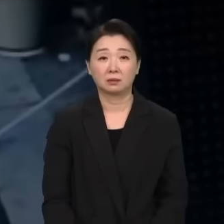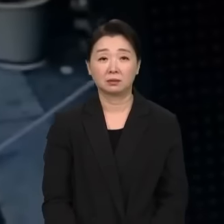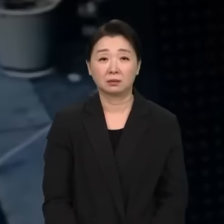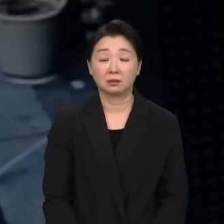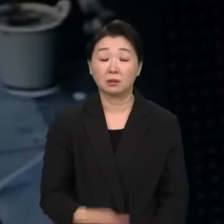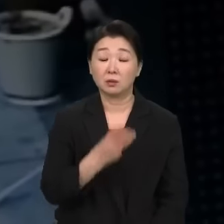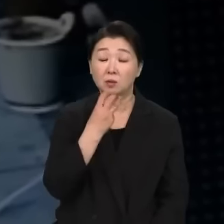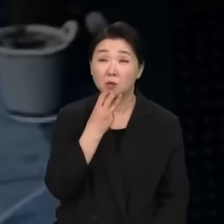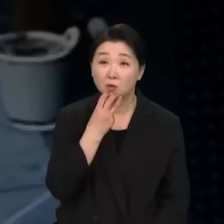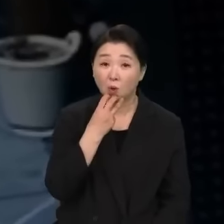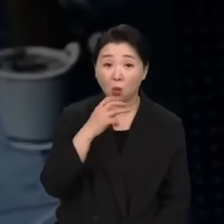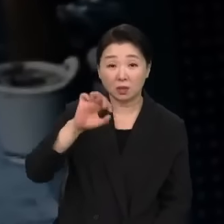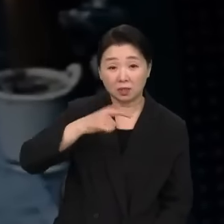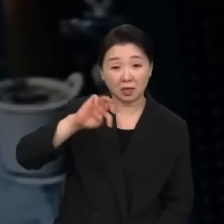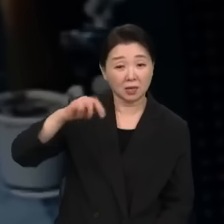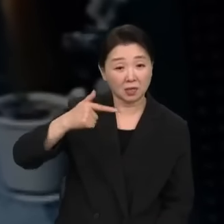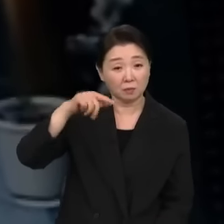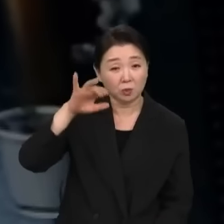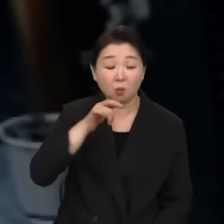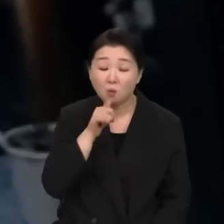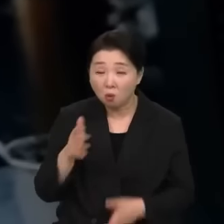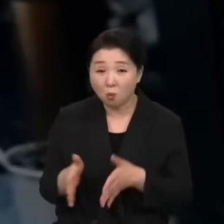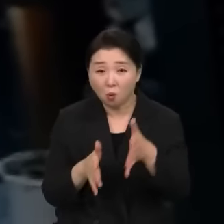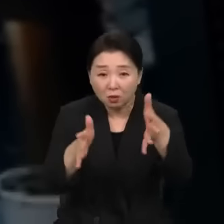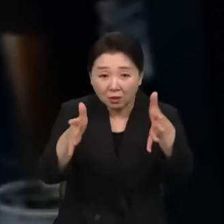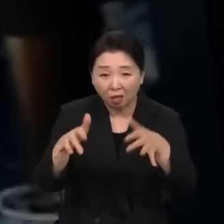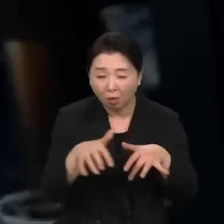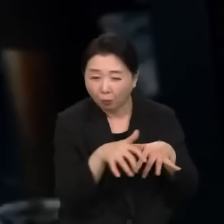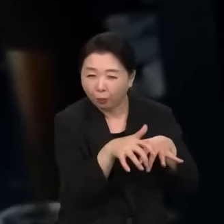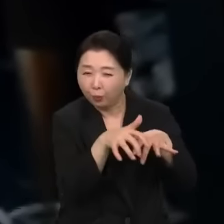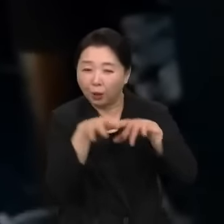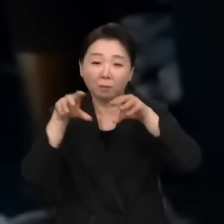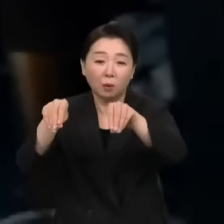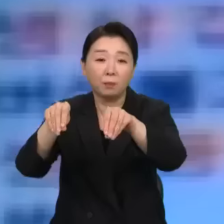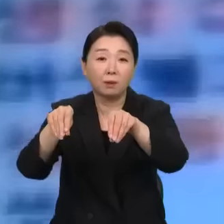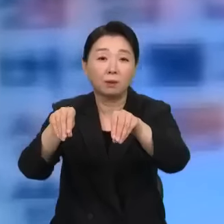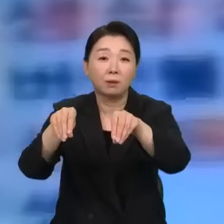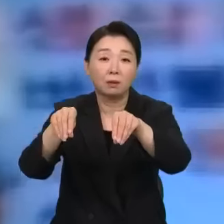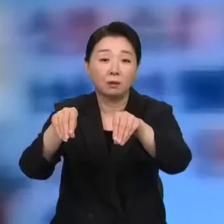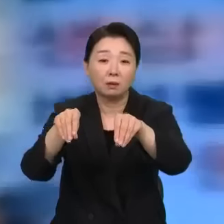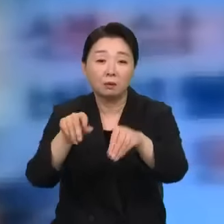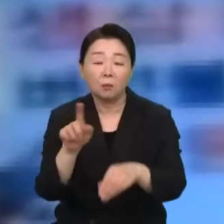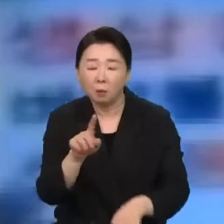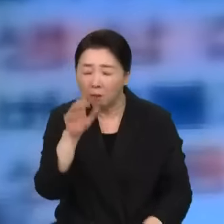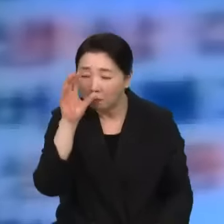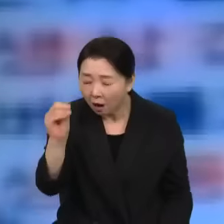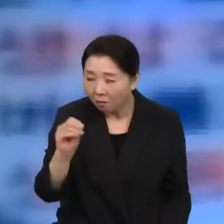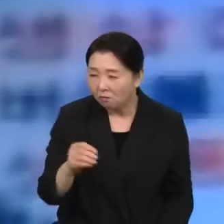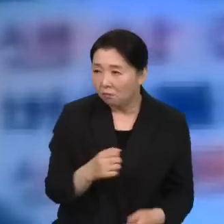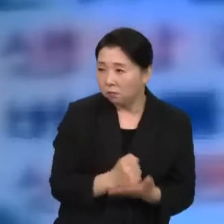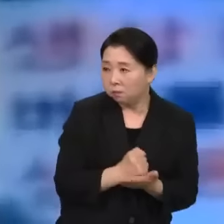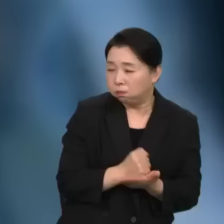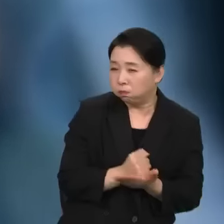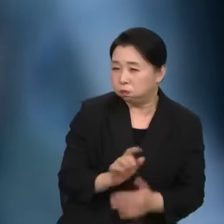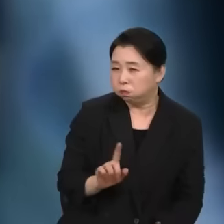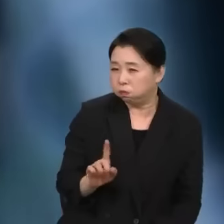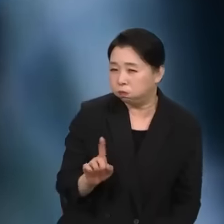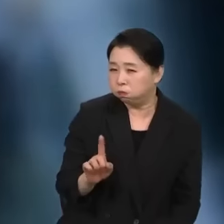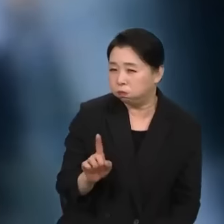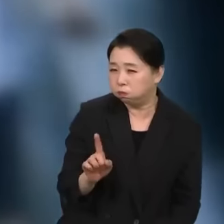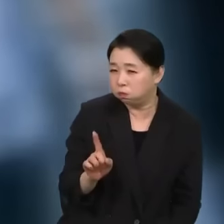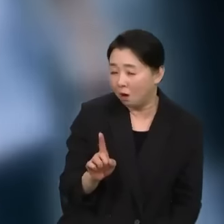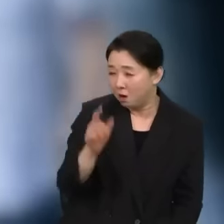서울 신림동의 골목길입니다. 무리 지어가던 사람들이 멈춰섭니다. 뭔가를 본 듯 웅성거립니다.